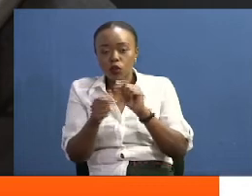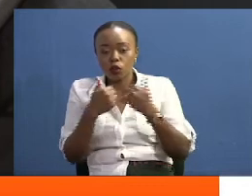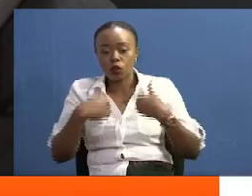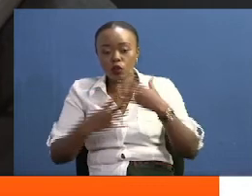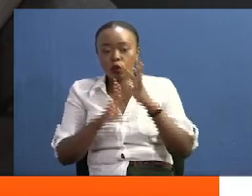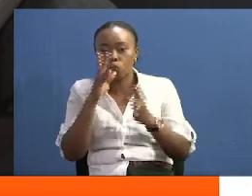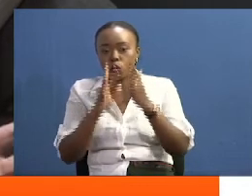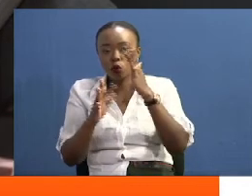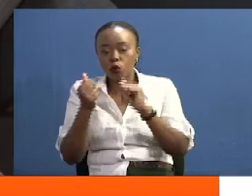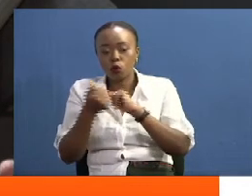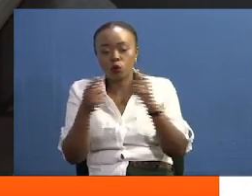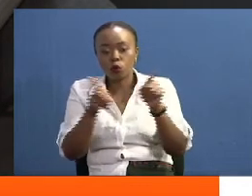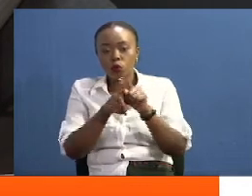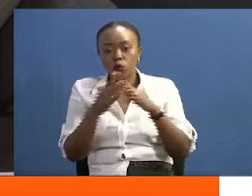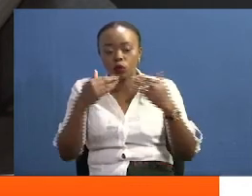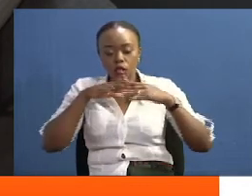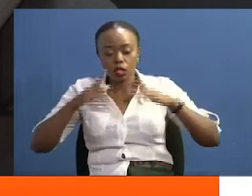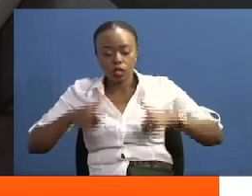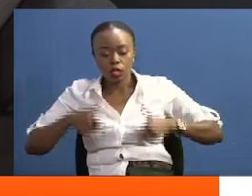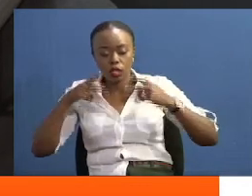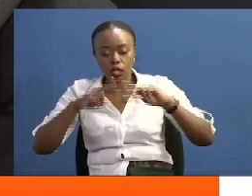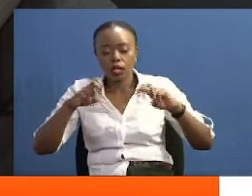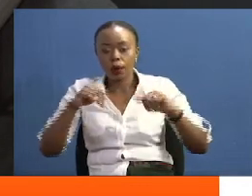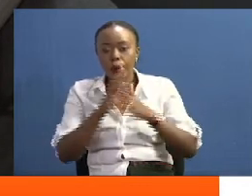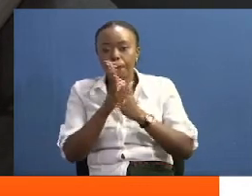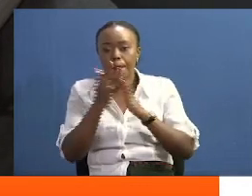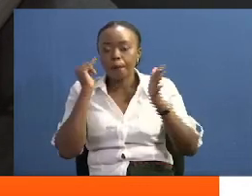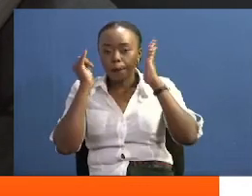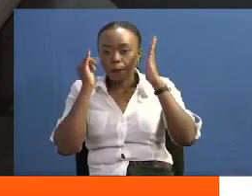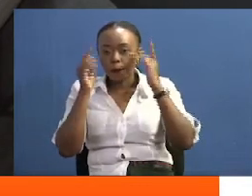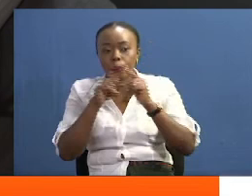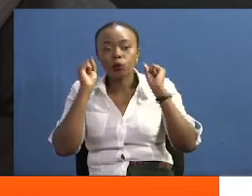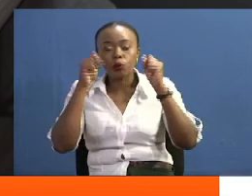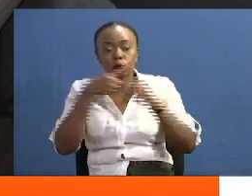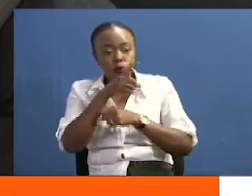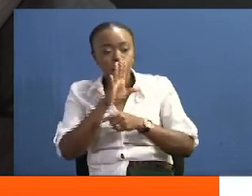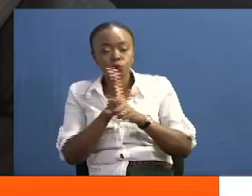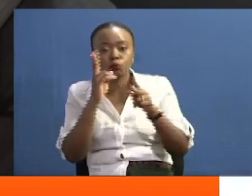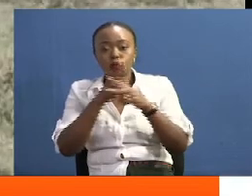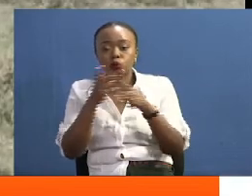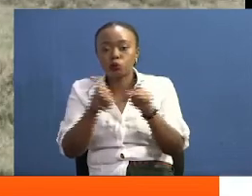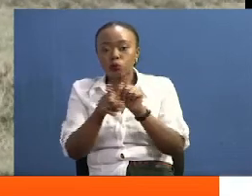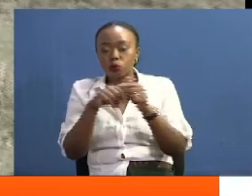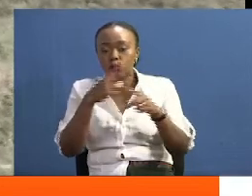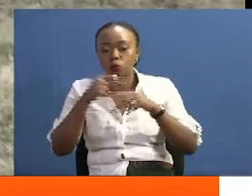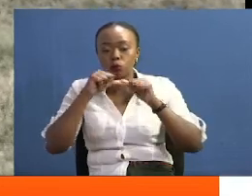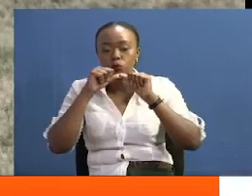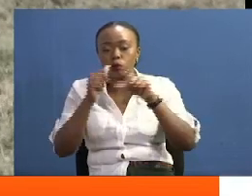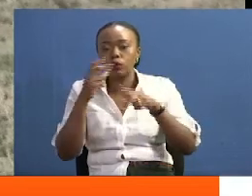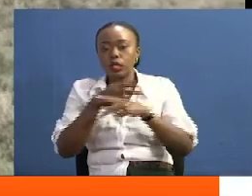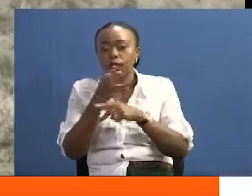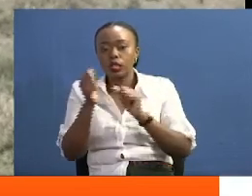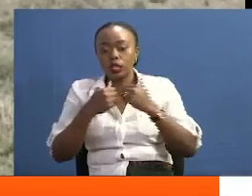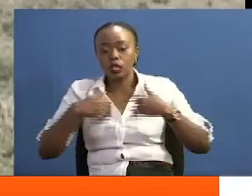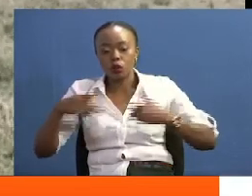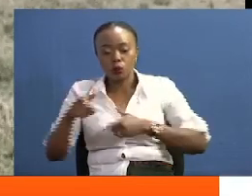nyasi, tutavutia hawa pia maisha, watafute tunulie ng'ombe, mbuzi, ili nao pia wakuwe wafugaji. Uhifadhi wa